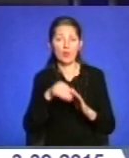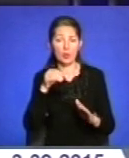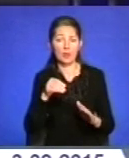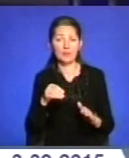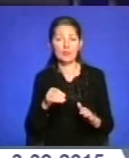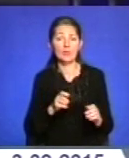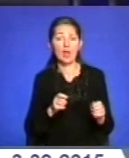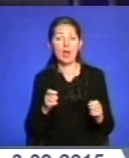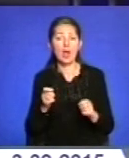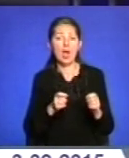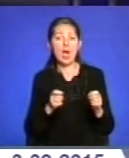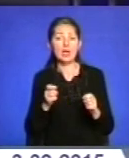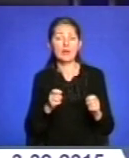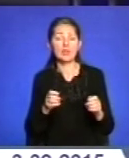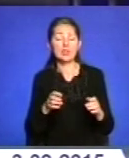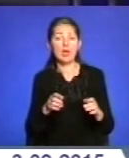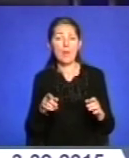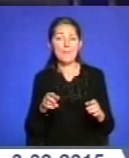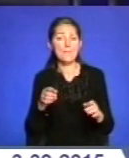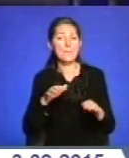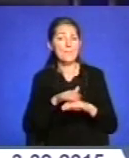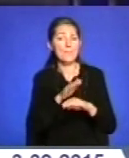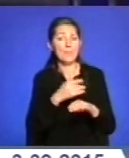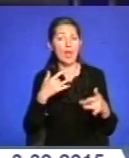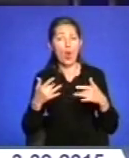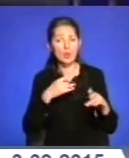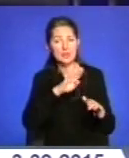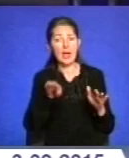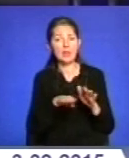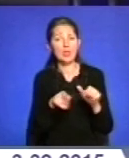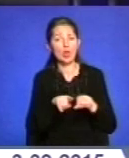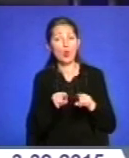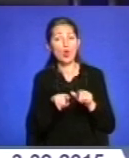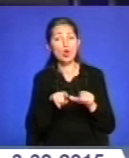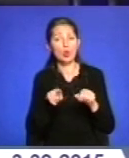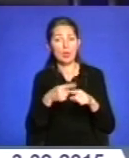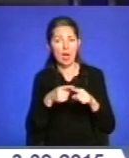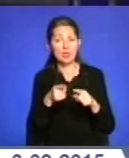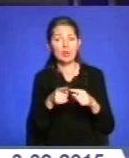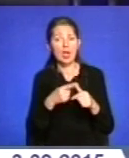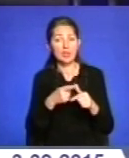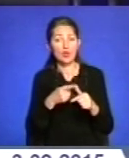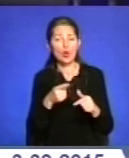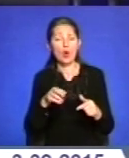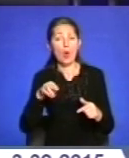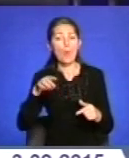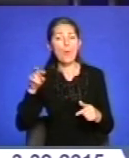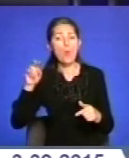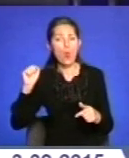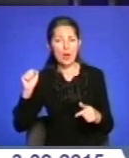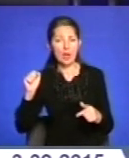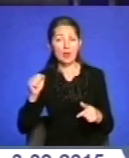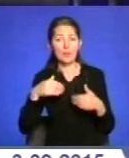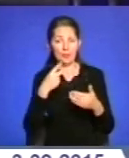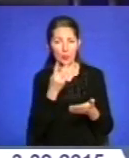Криниця добра. Концерт під такою назвою репрезентував тернополянам Мар'ян Пуляк, заслужений артист естрадного мистецтва України, уродженець Чортківщини,